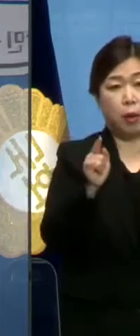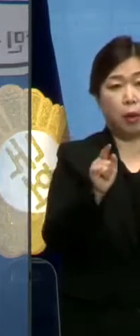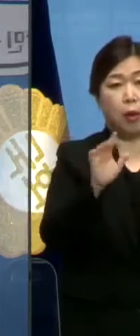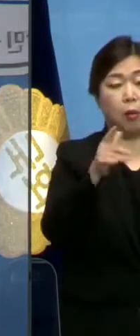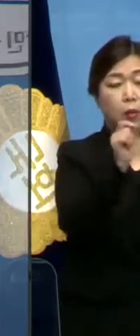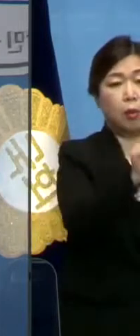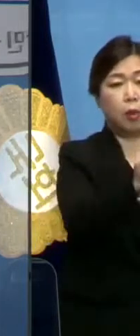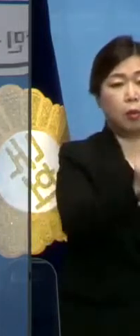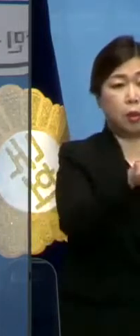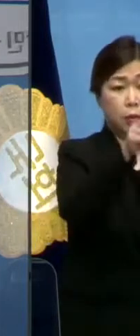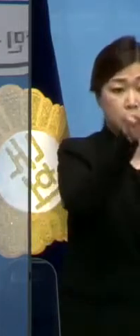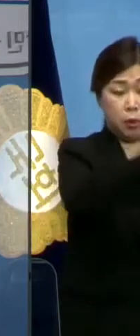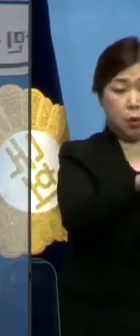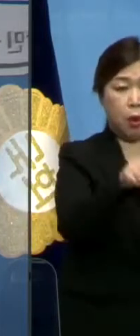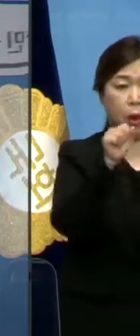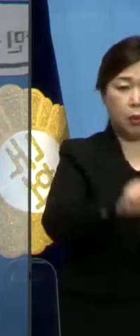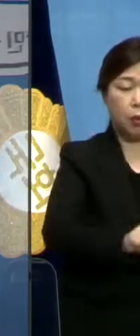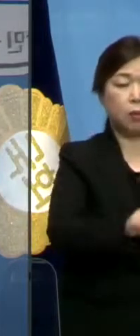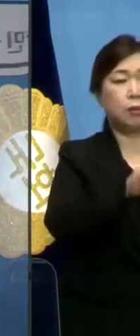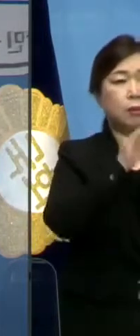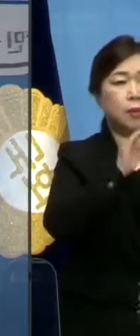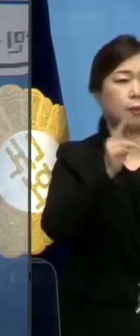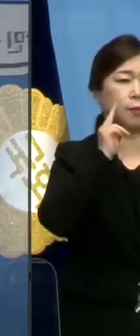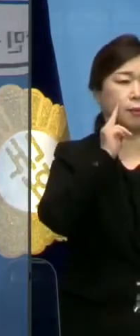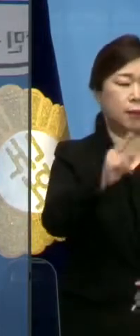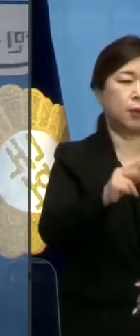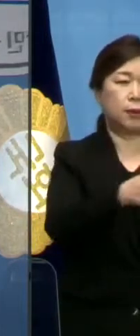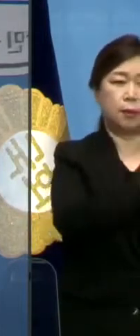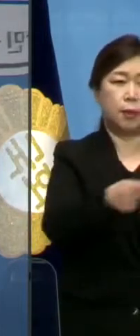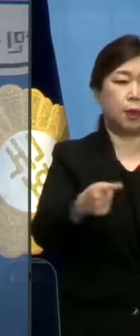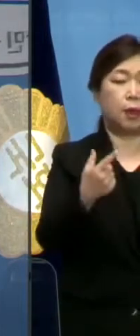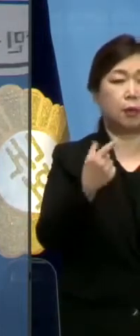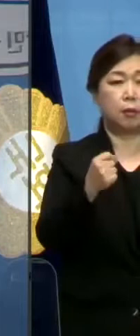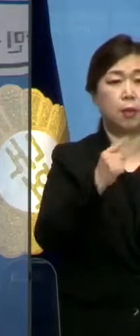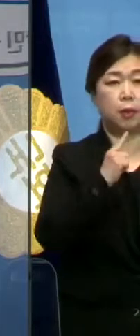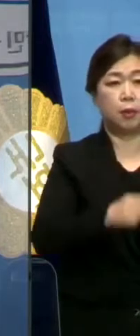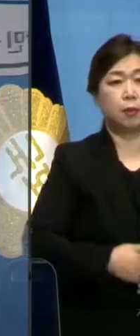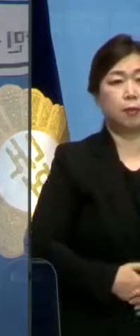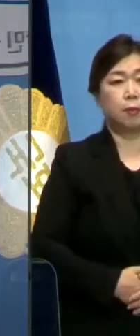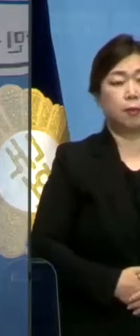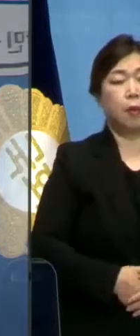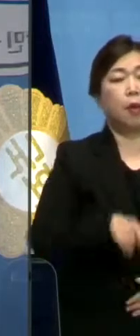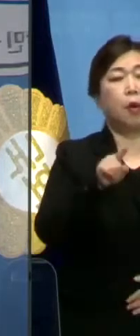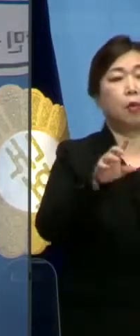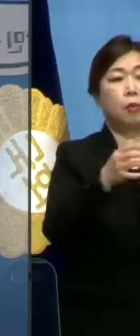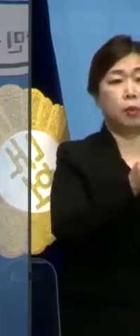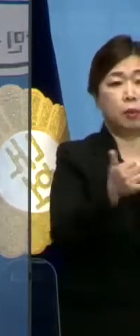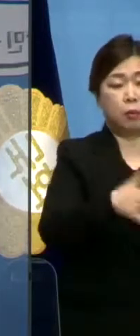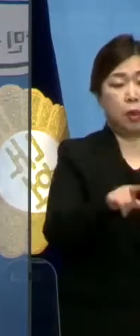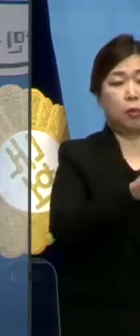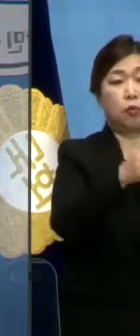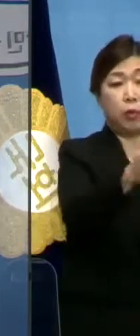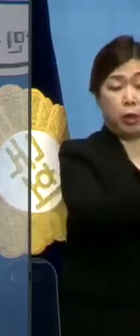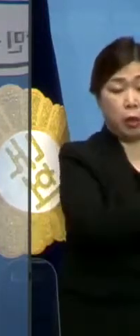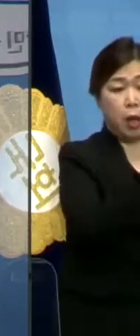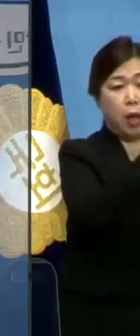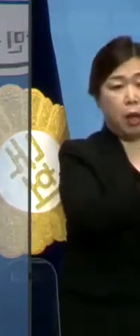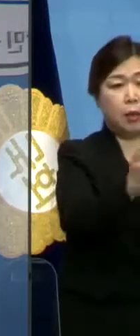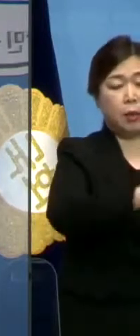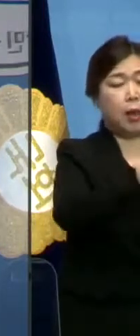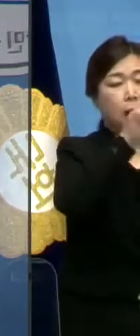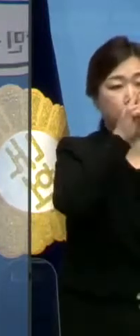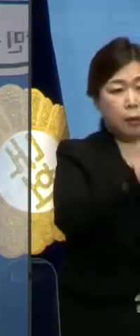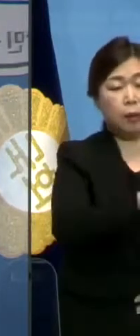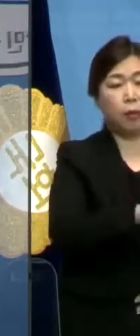국회 사무처의 이런 태도는 참으로 잔인하기까지 합니다. 이것은 국민을 위한 국회가 해서는